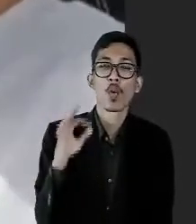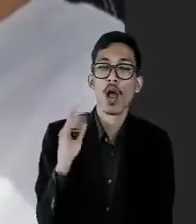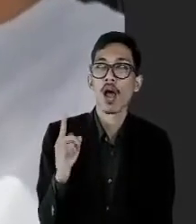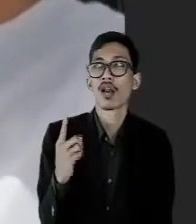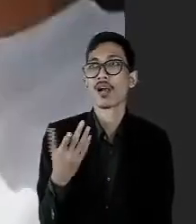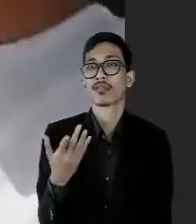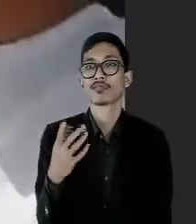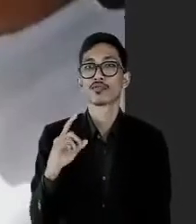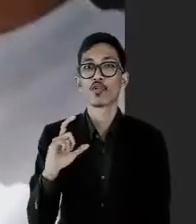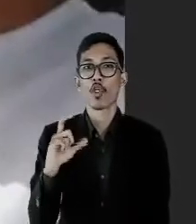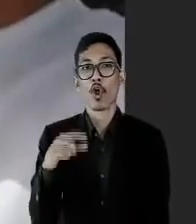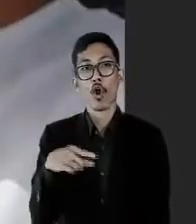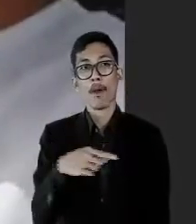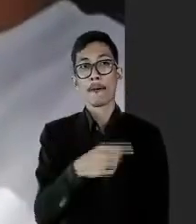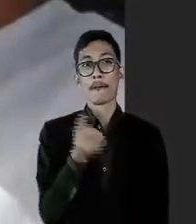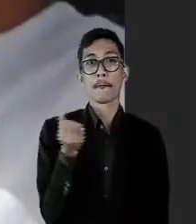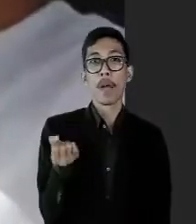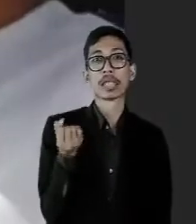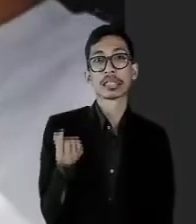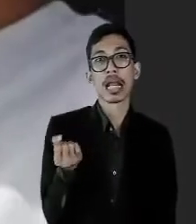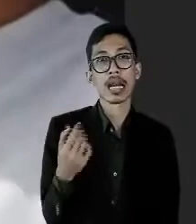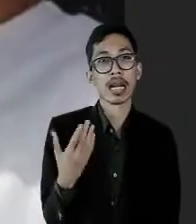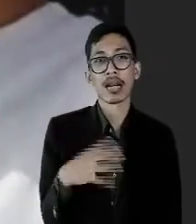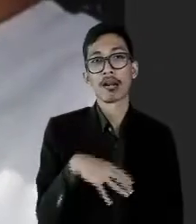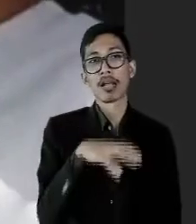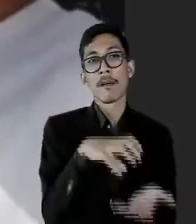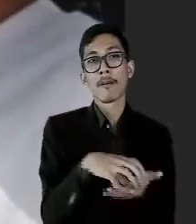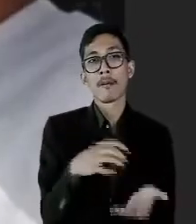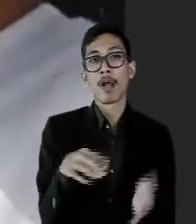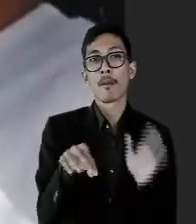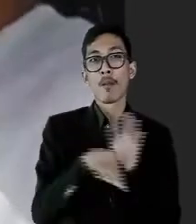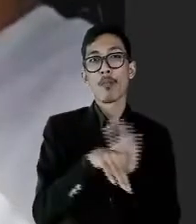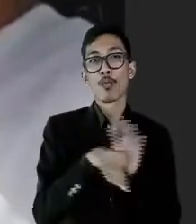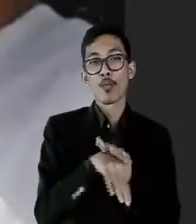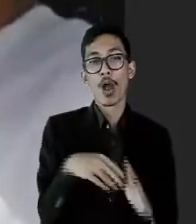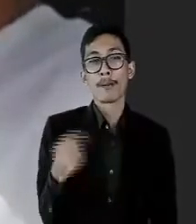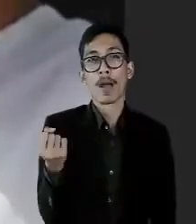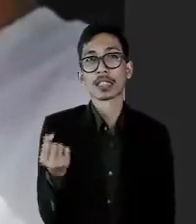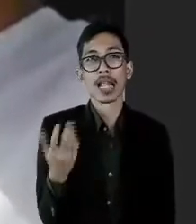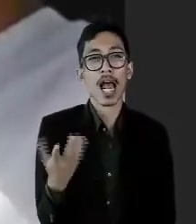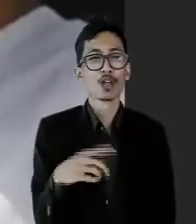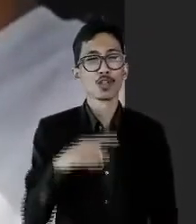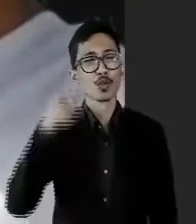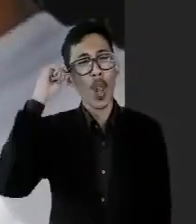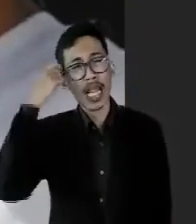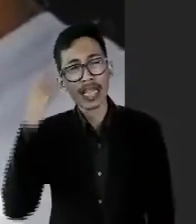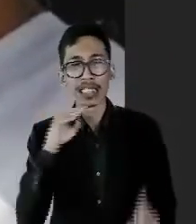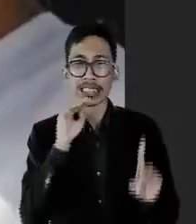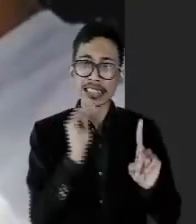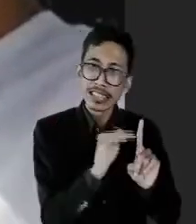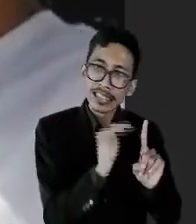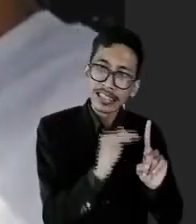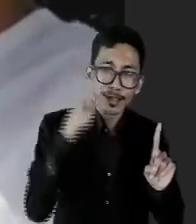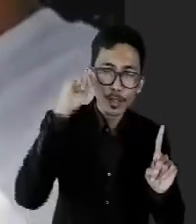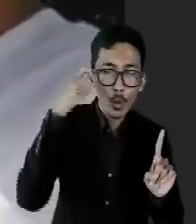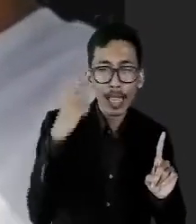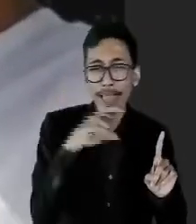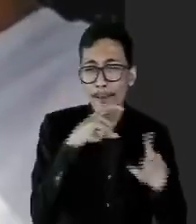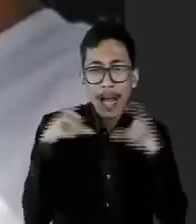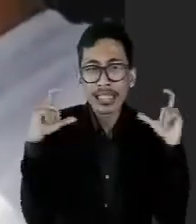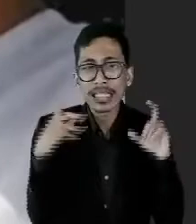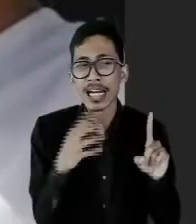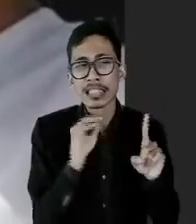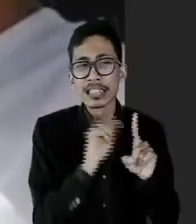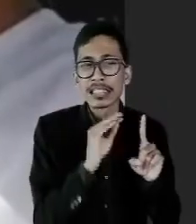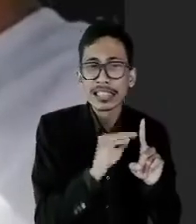di pasar ya Pak. Kalau di Papua tuh bagaimana, orang susah juga kalau disuruh pakai masker apalagi orang tua.